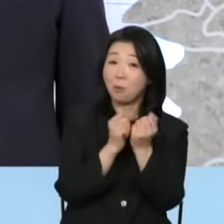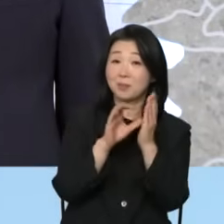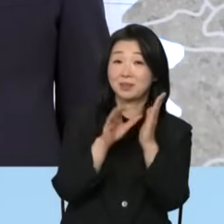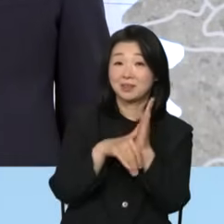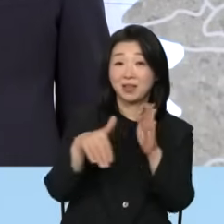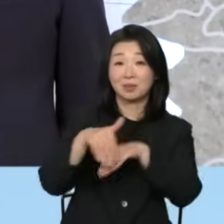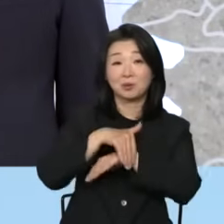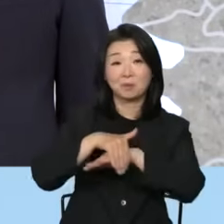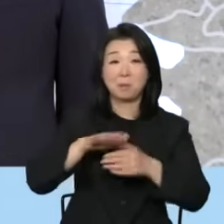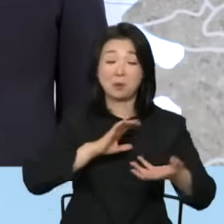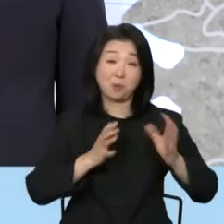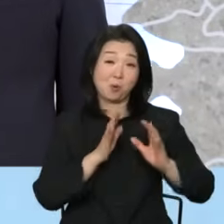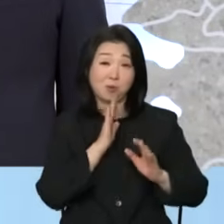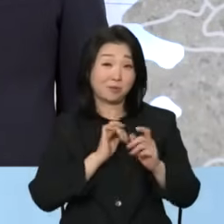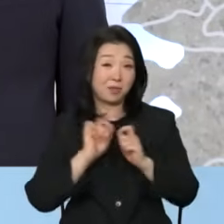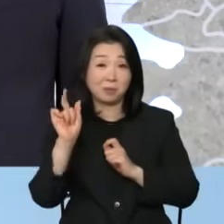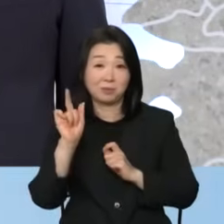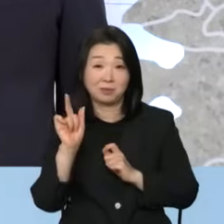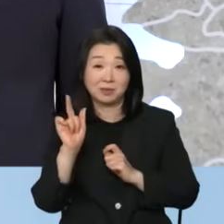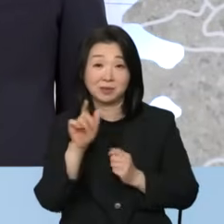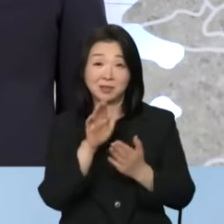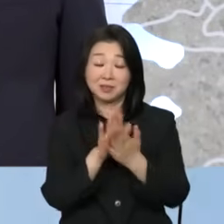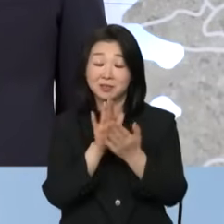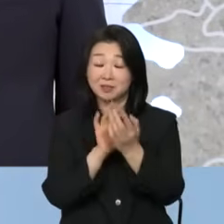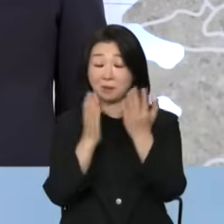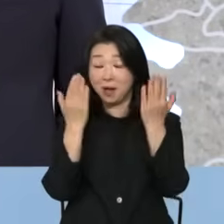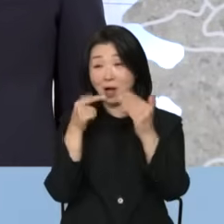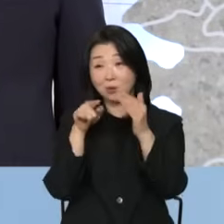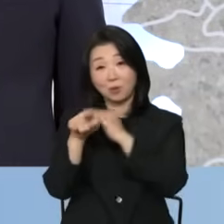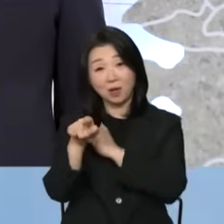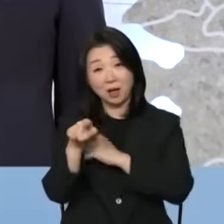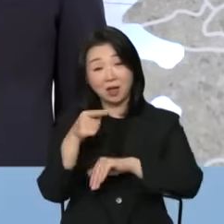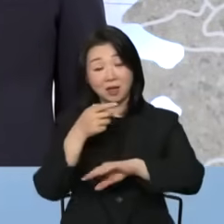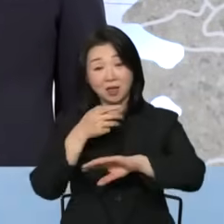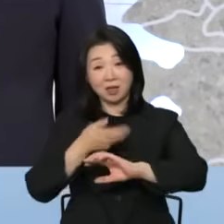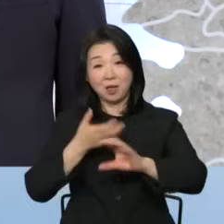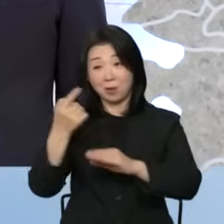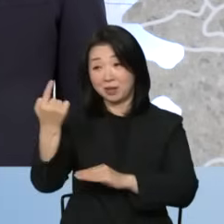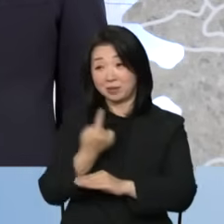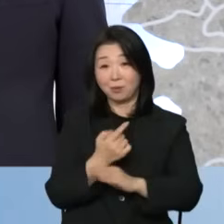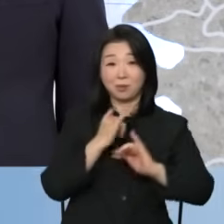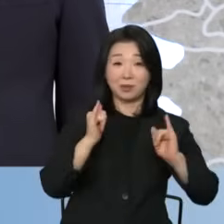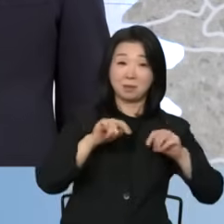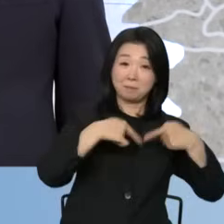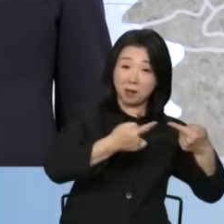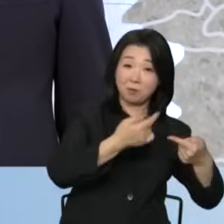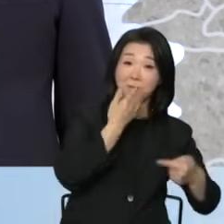토론 같은 걸 주로 할 것 같은데 이제 직접 학교 현장에도 해외 참가자들이 방문하게 됩니까?